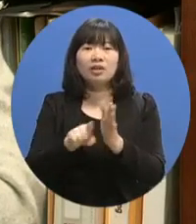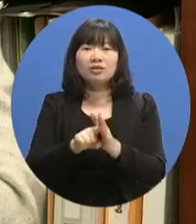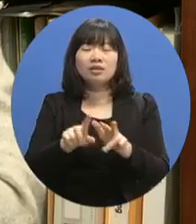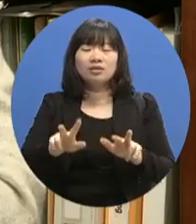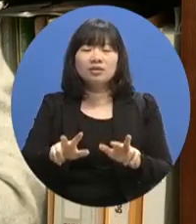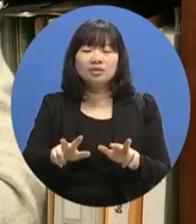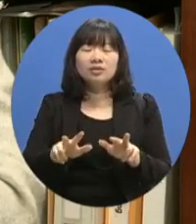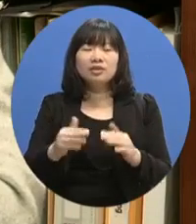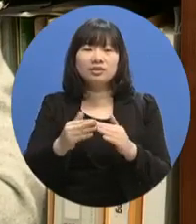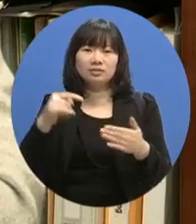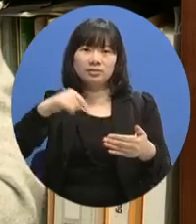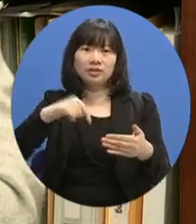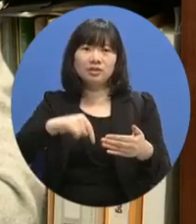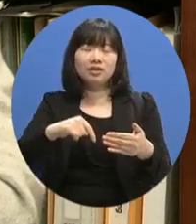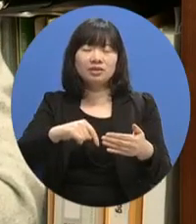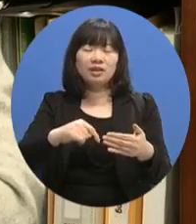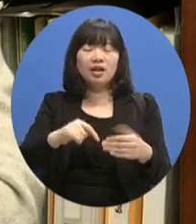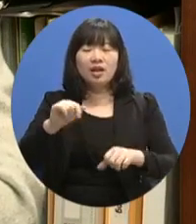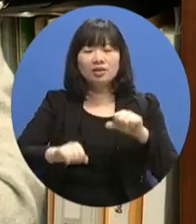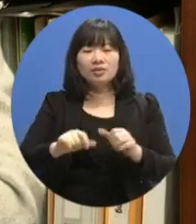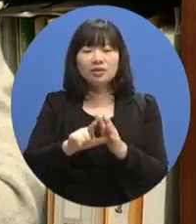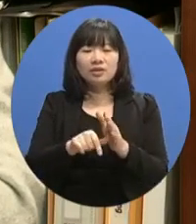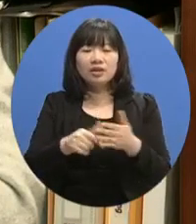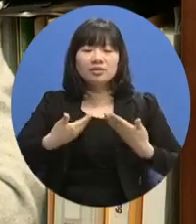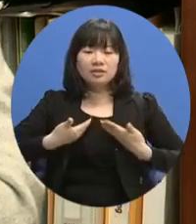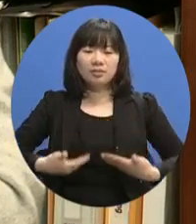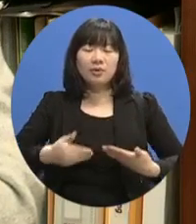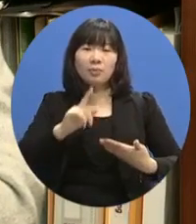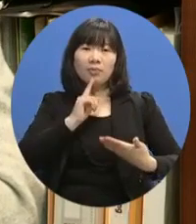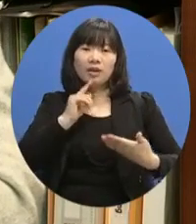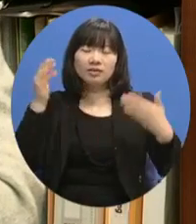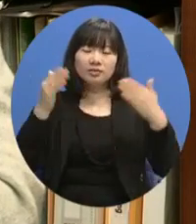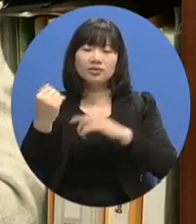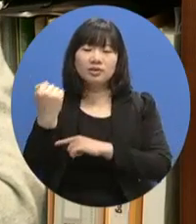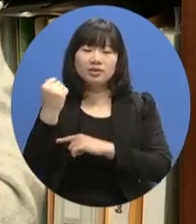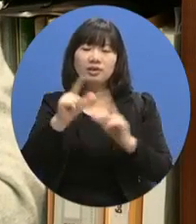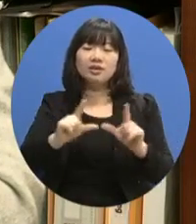또 집 안에서 행동할 때 좀 차분하고 집중력 있게 생활할 수 있죠.